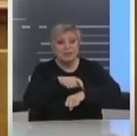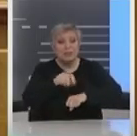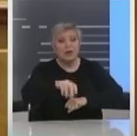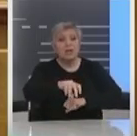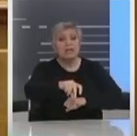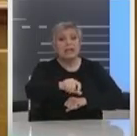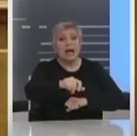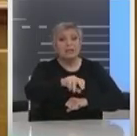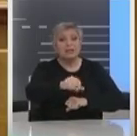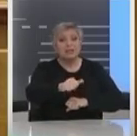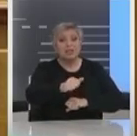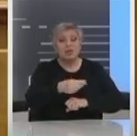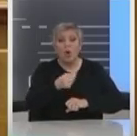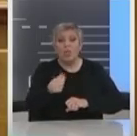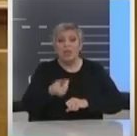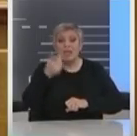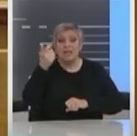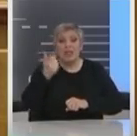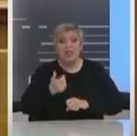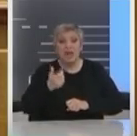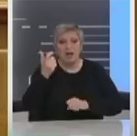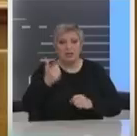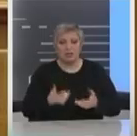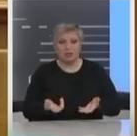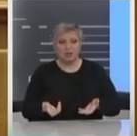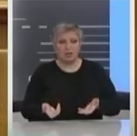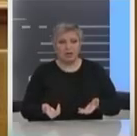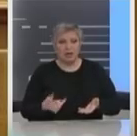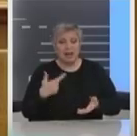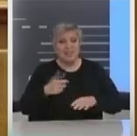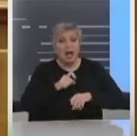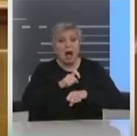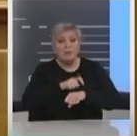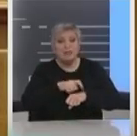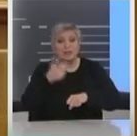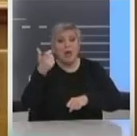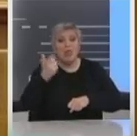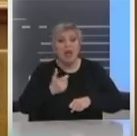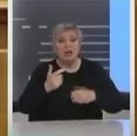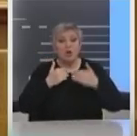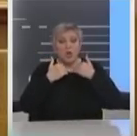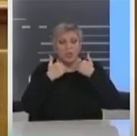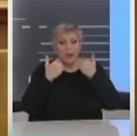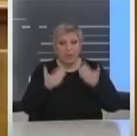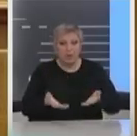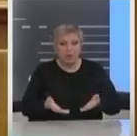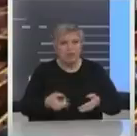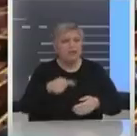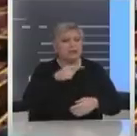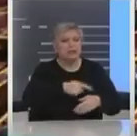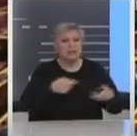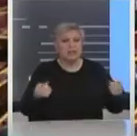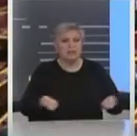Στη σημερινή Ελλάδα, γελάτε κύριε Σταθάκη, κανείς δεν μπορεί να πάρει δάνειο στη σημερινή Ελλάδα και το μόνο που κάνετε είναι να δίνετε